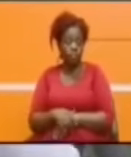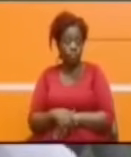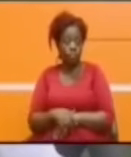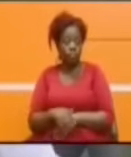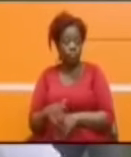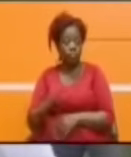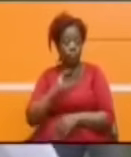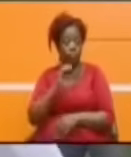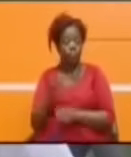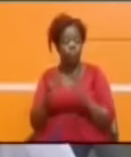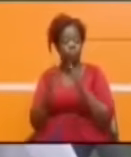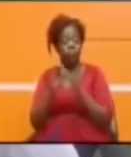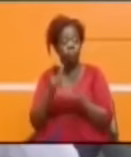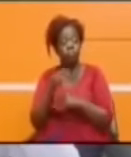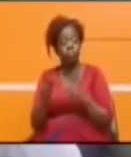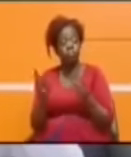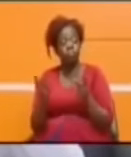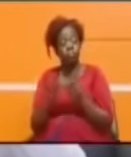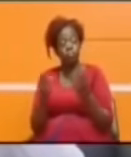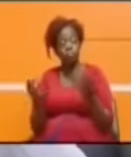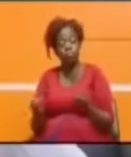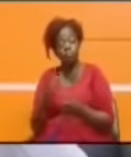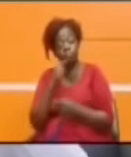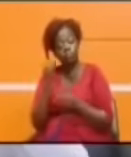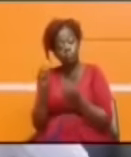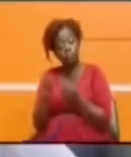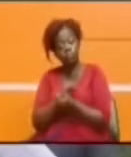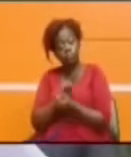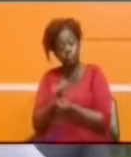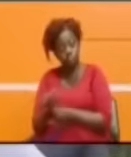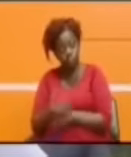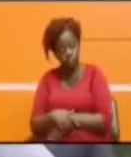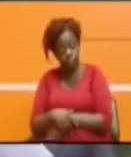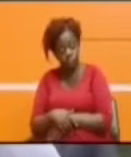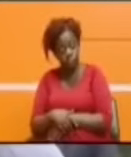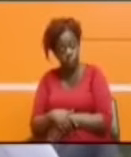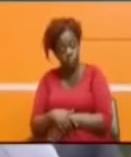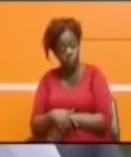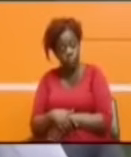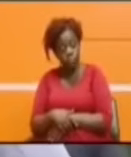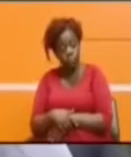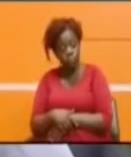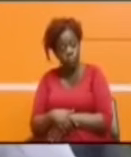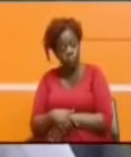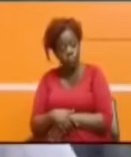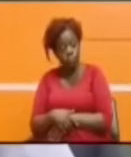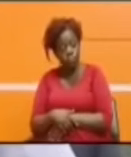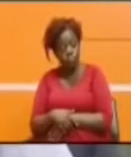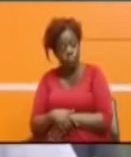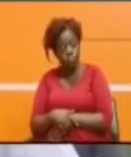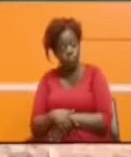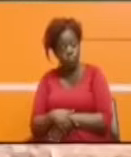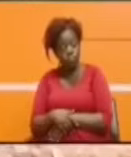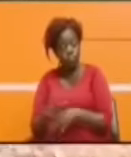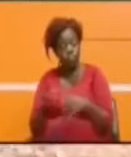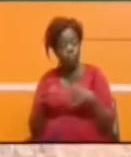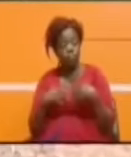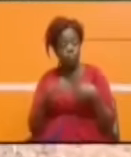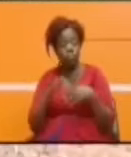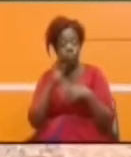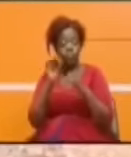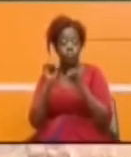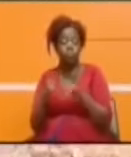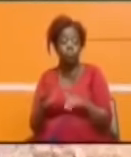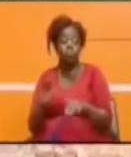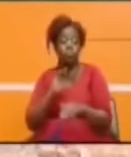awo waggulu, Ssekabanja yagimenyawo n'agisuula ku ttaka. Teyaddamu okukola ki? Kutukkiriza kubeerako. Baganda